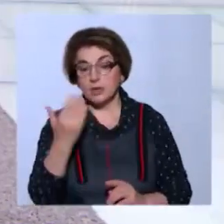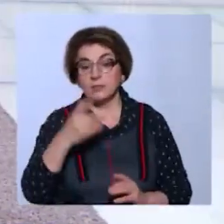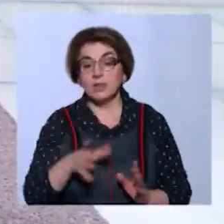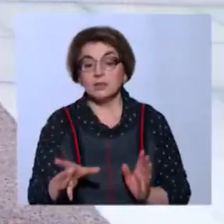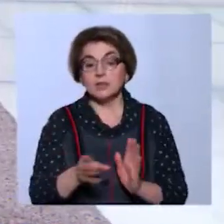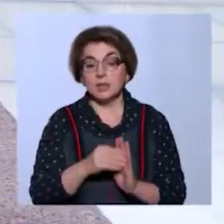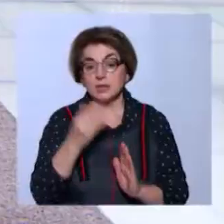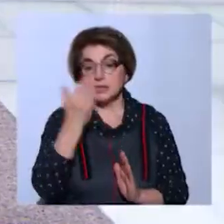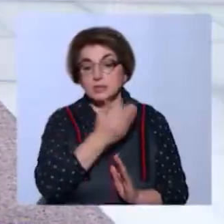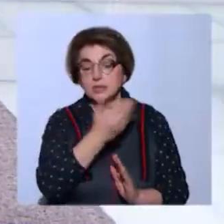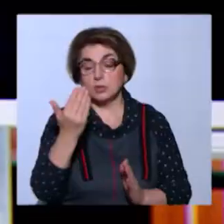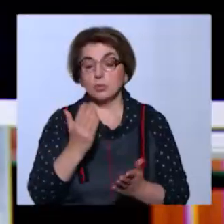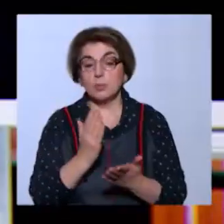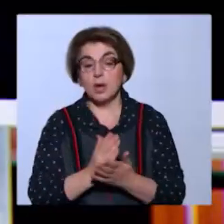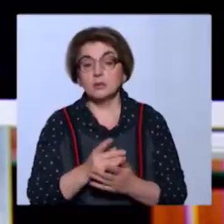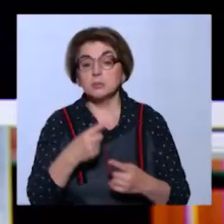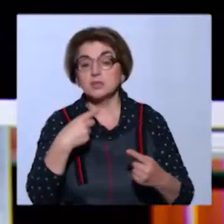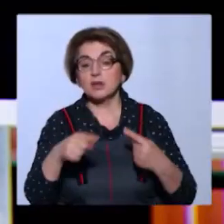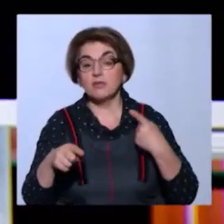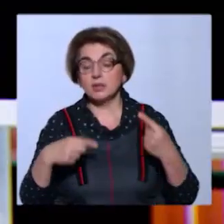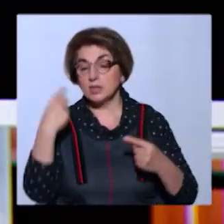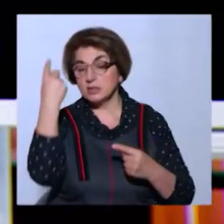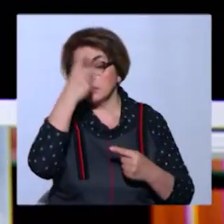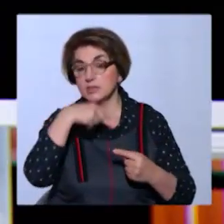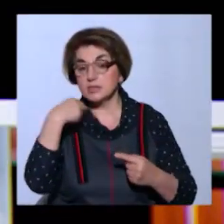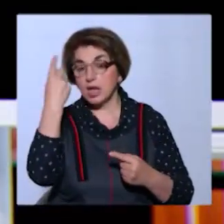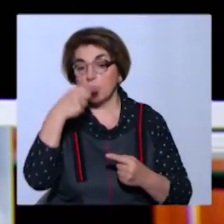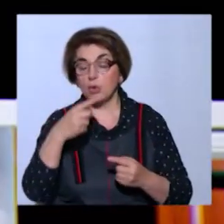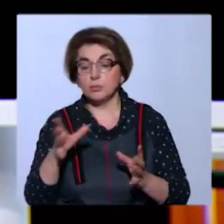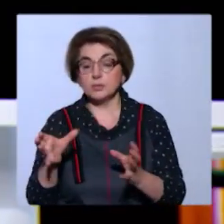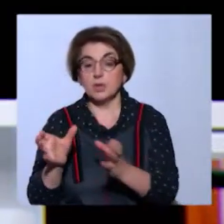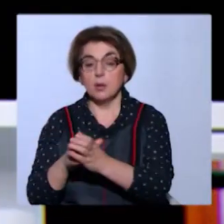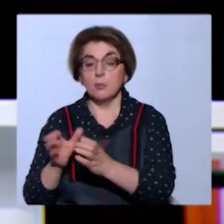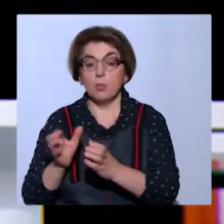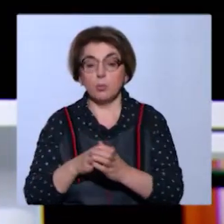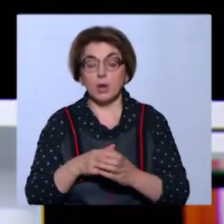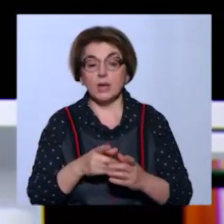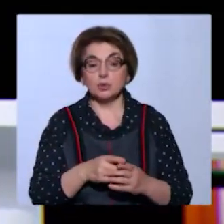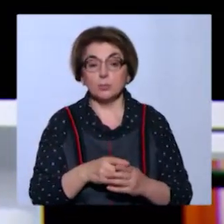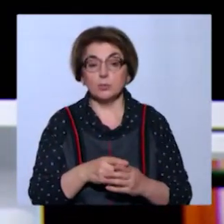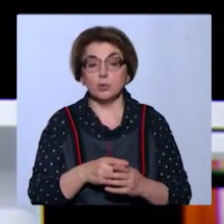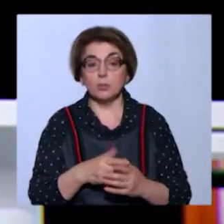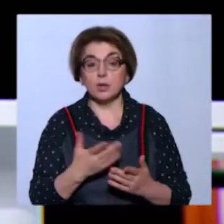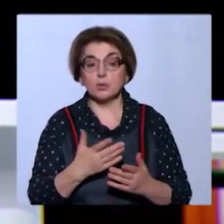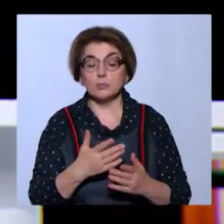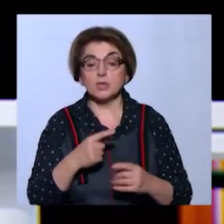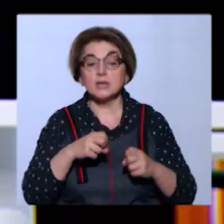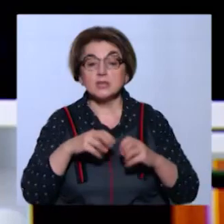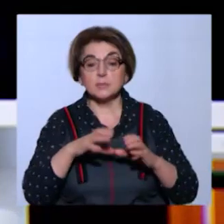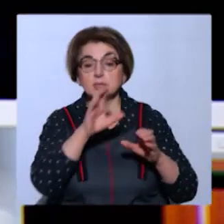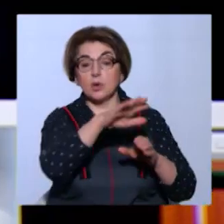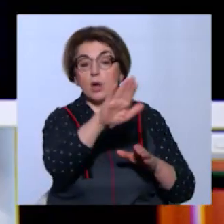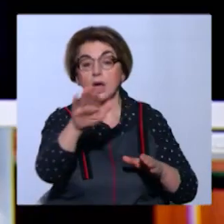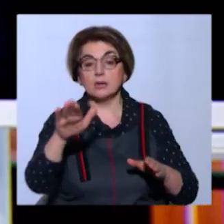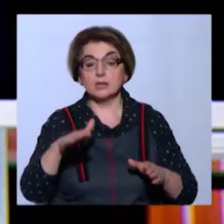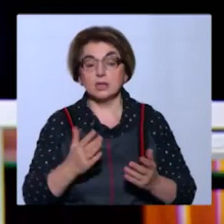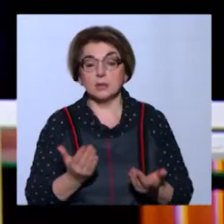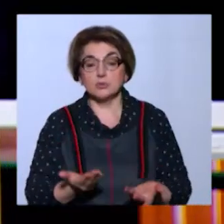თანასაზოგადოება ეს არის სხვადასხვა სახეობის პოპულაციების ერთობლიობა, რომელიც გარკვეულ არეალში არის